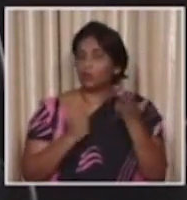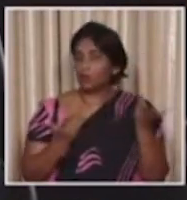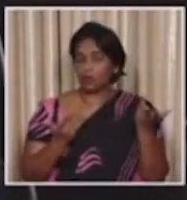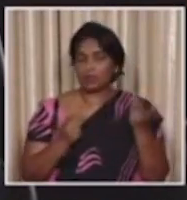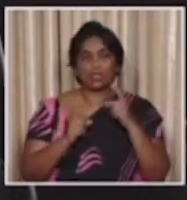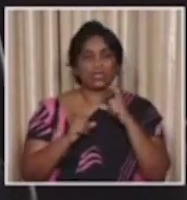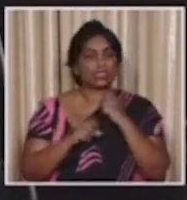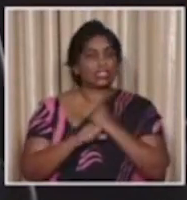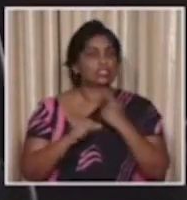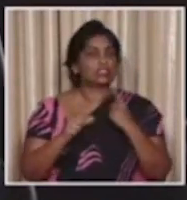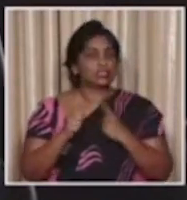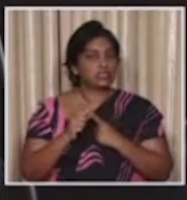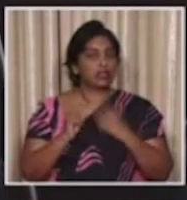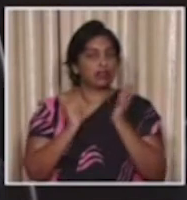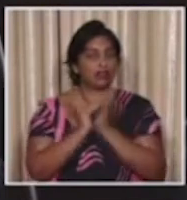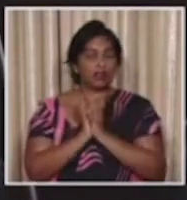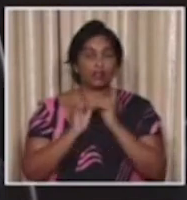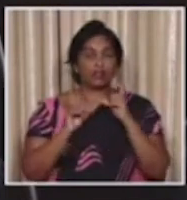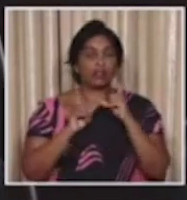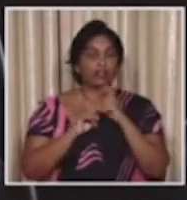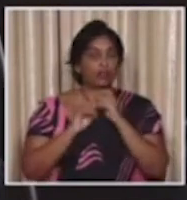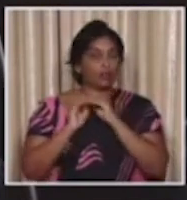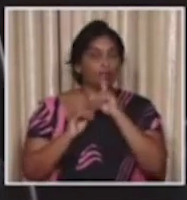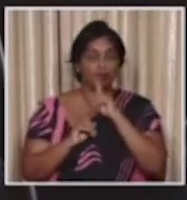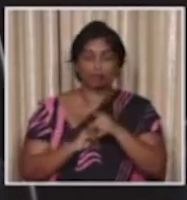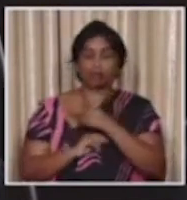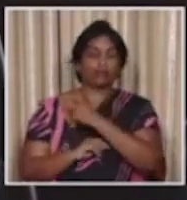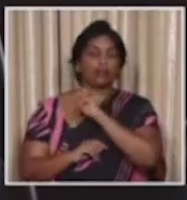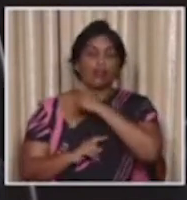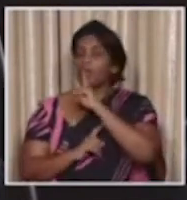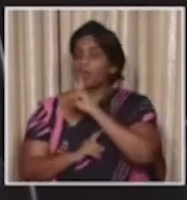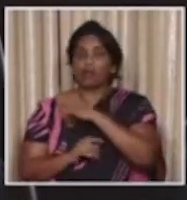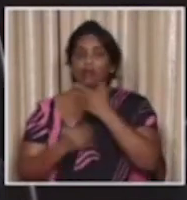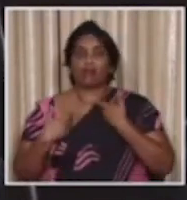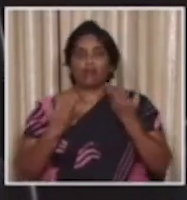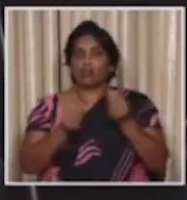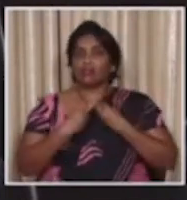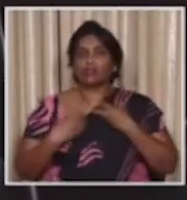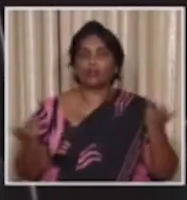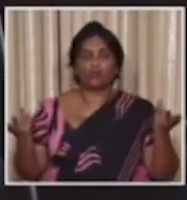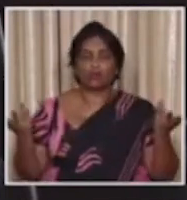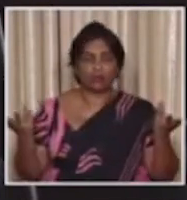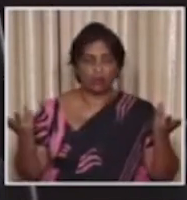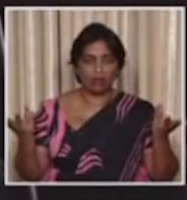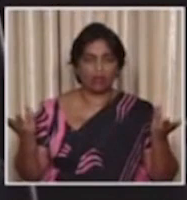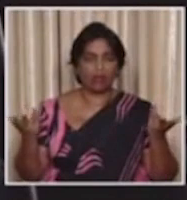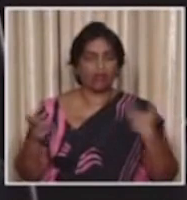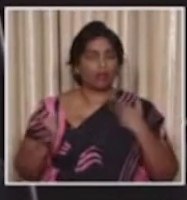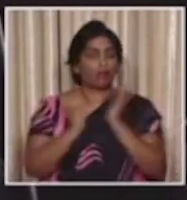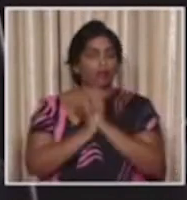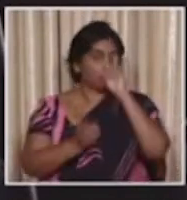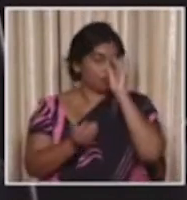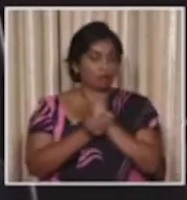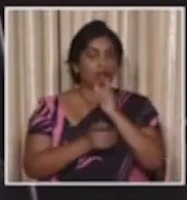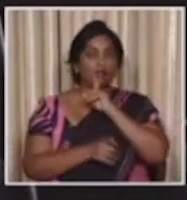දැන් දිසාපත්තුමාගේ වනජීවියකෙන් අහනකොට කියන වනජීවික නිලධාරි කියනවා මේව අපිට තාම බාර දීලා නැහැ කියලා. එතකොට වනරක්ෂිතේ